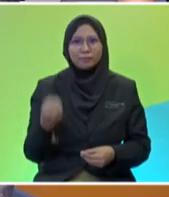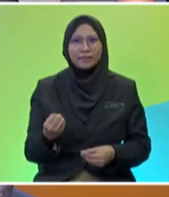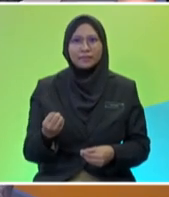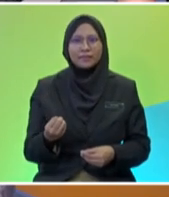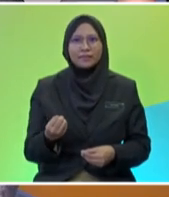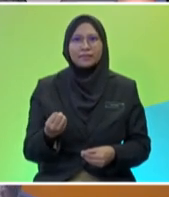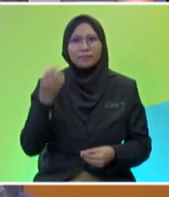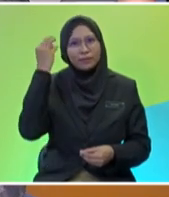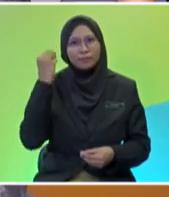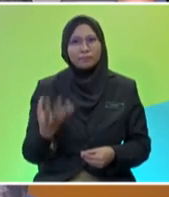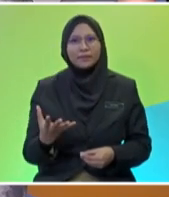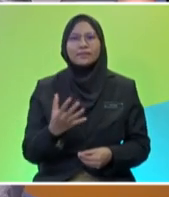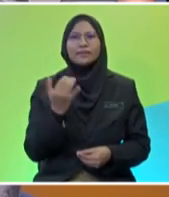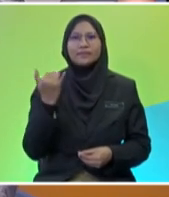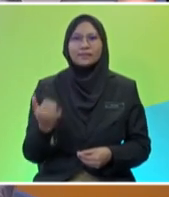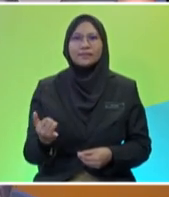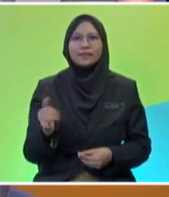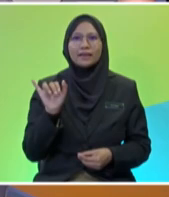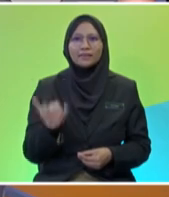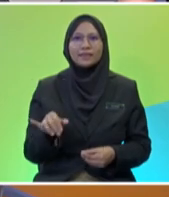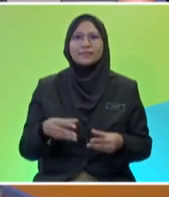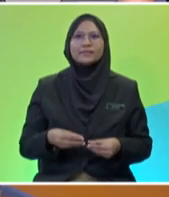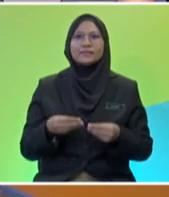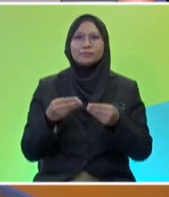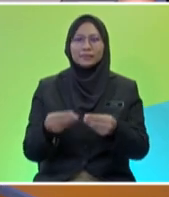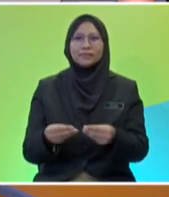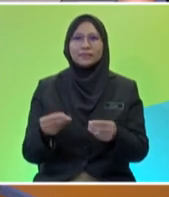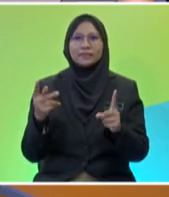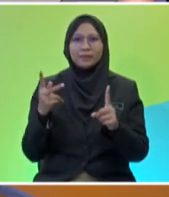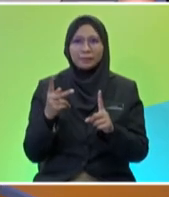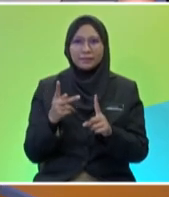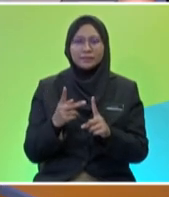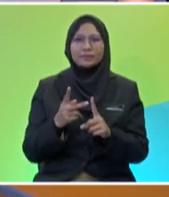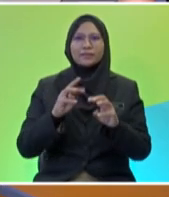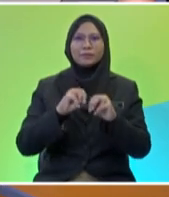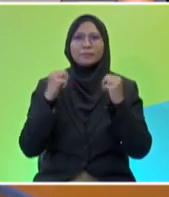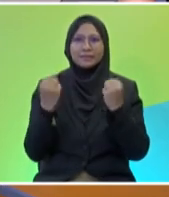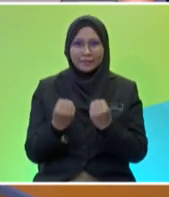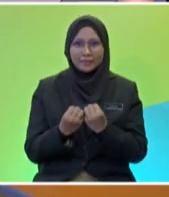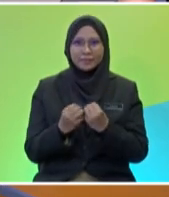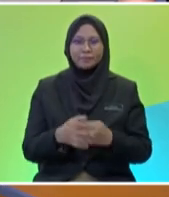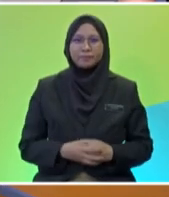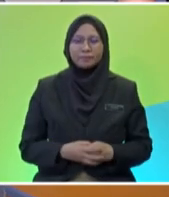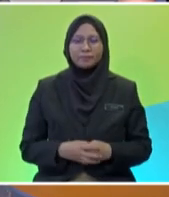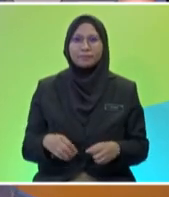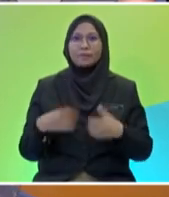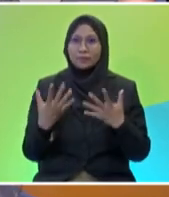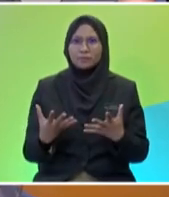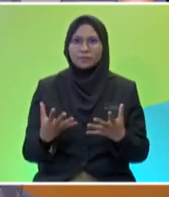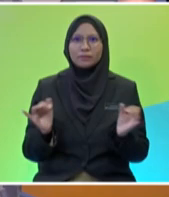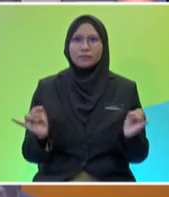Oke ini adalah sebenarnya untuk kita melihat kepentingan ini Oke jadi bagaimana jabatan penerangan ini